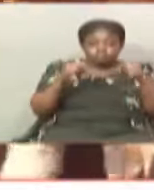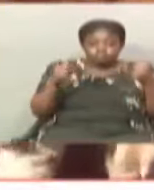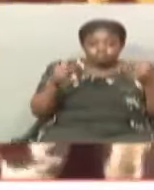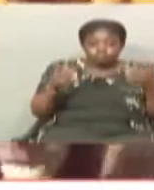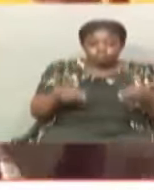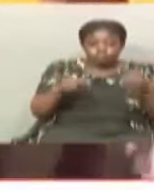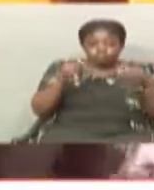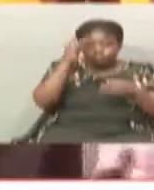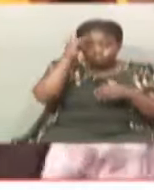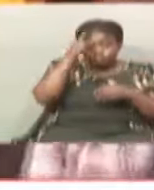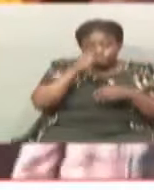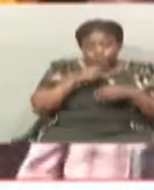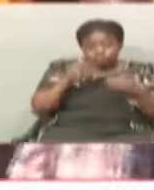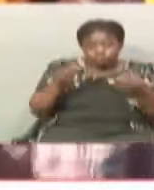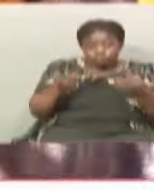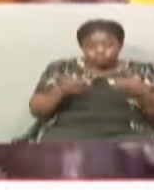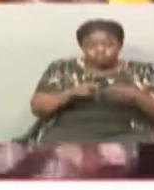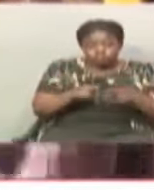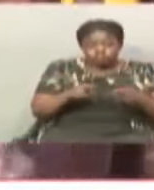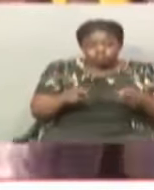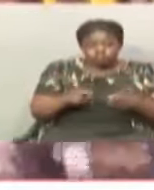mboze okujocha